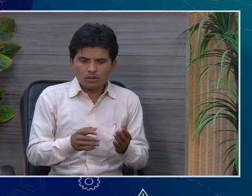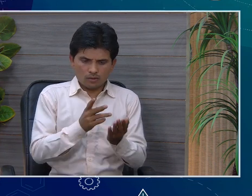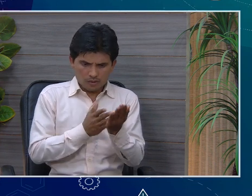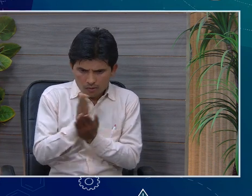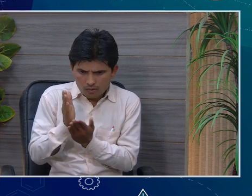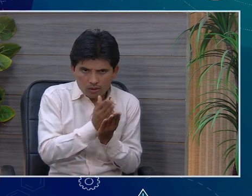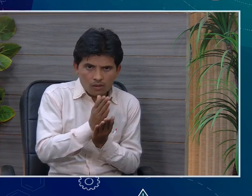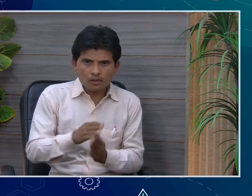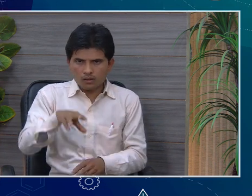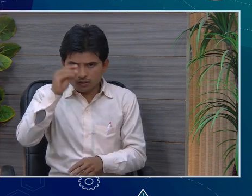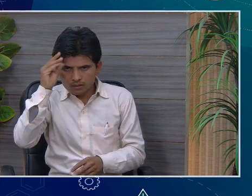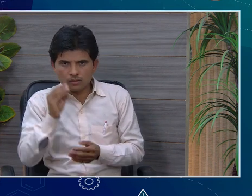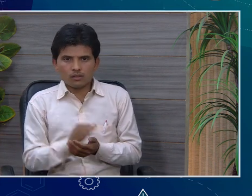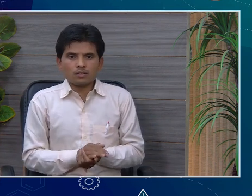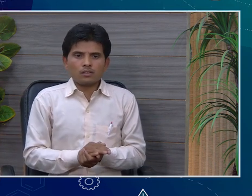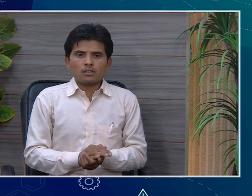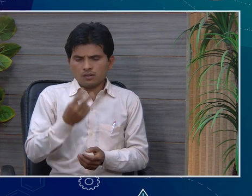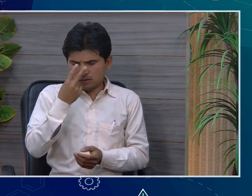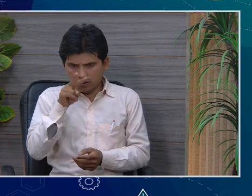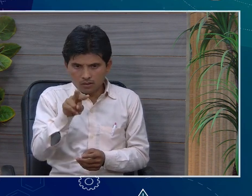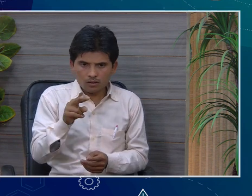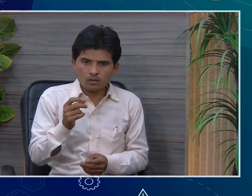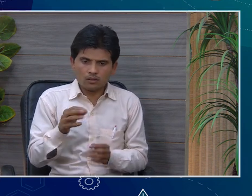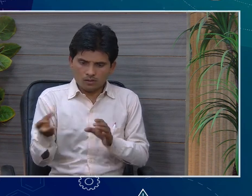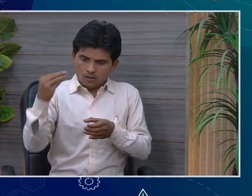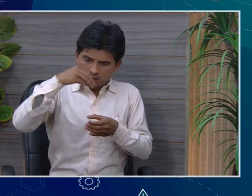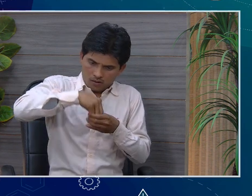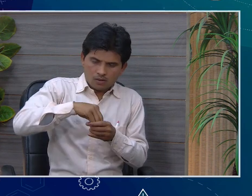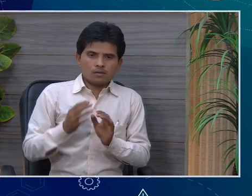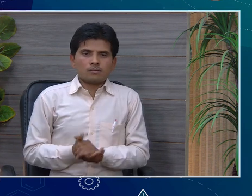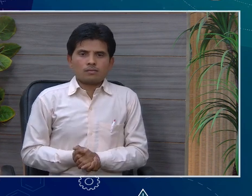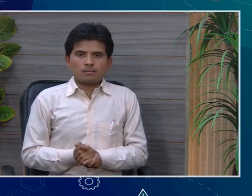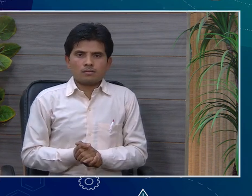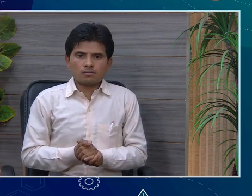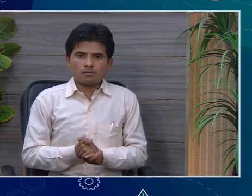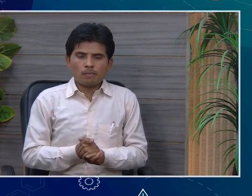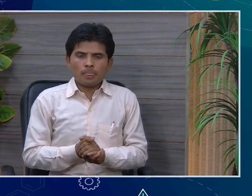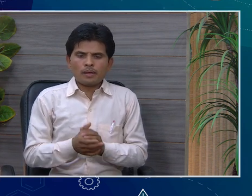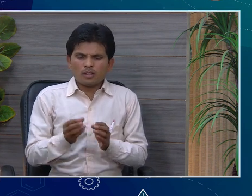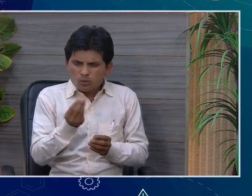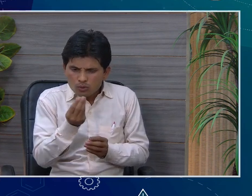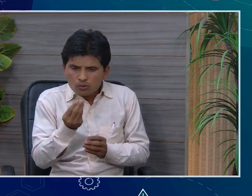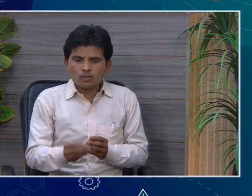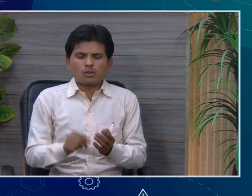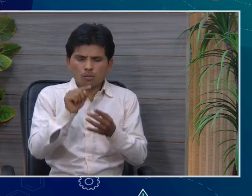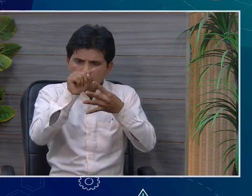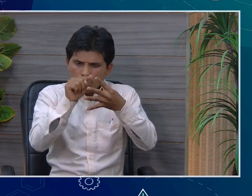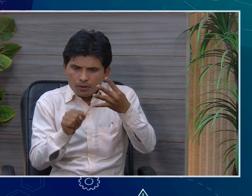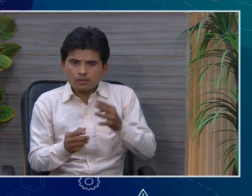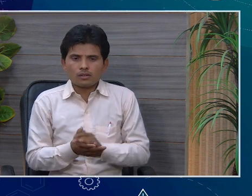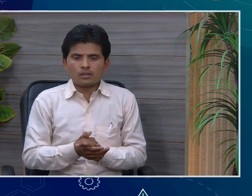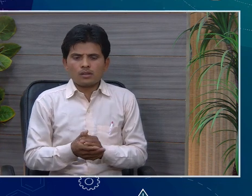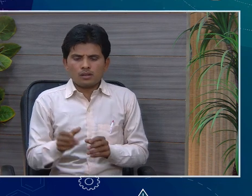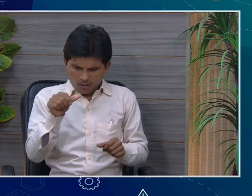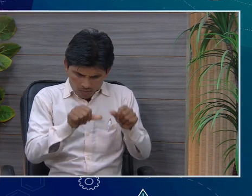से अगर बचत सीख सकता है विजन के अलावा तो वह बच्चा भी उसमें इंवोल्व होगा ठीक है तो उसमें कुछ छोटी-छोटी स्ट्रैटेजिस है जो कि हमने अपनी